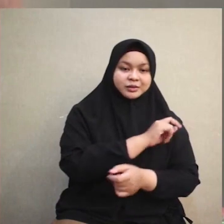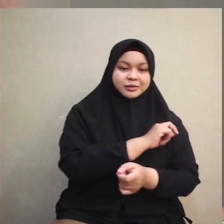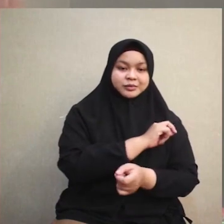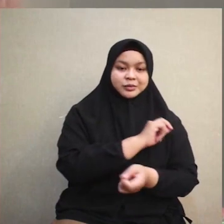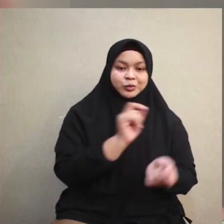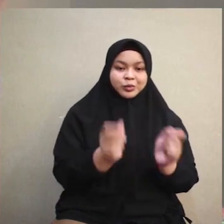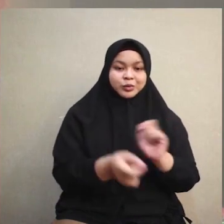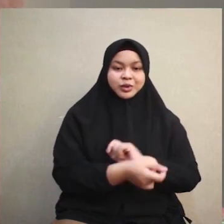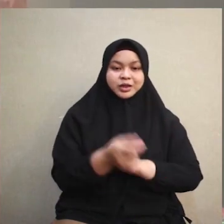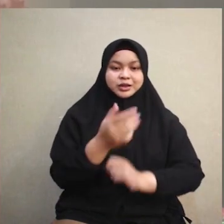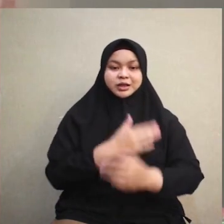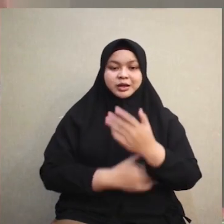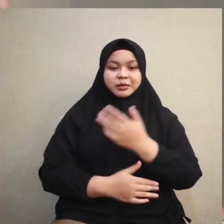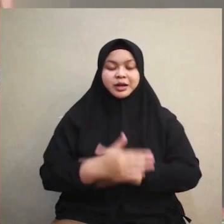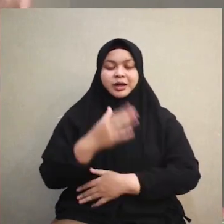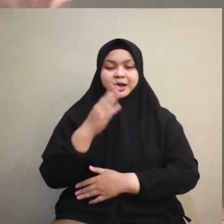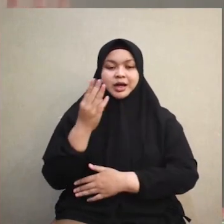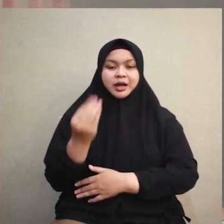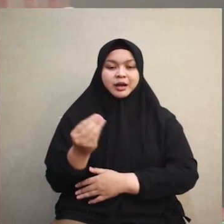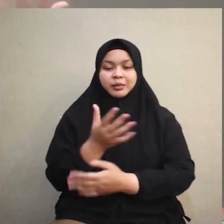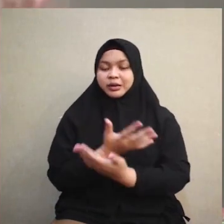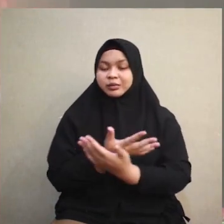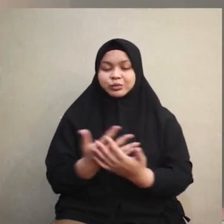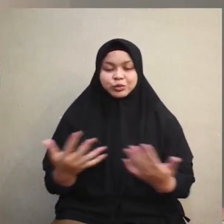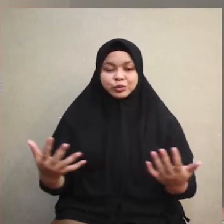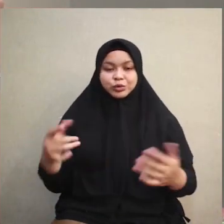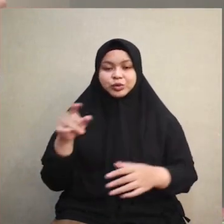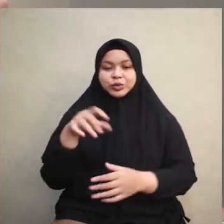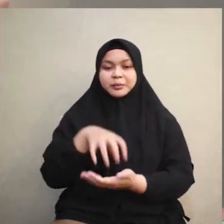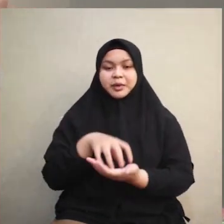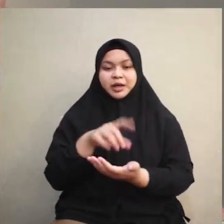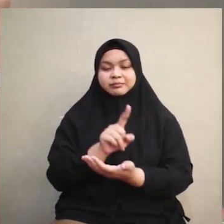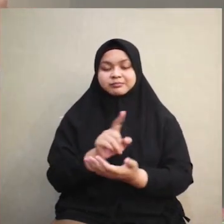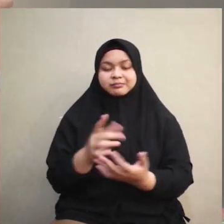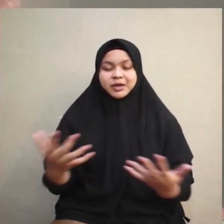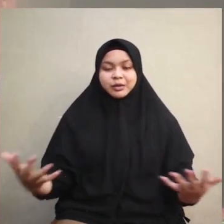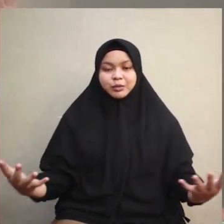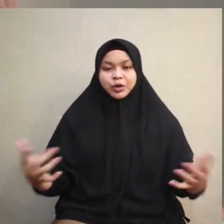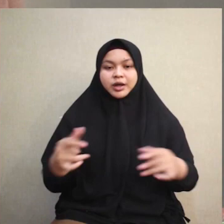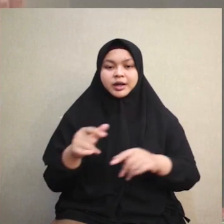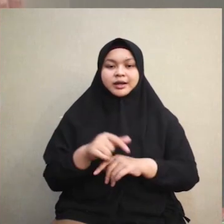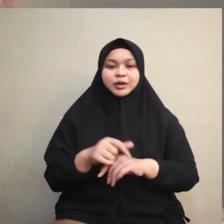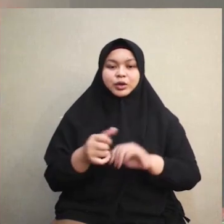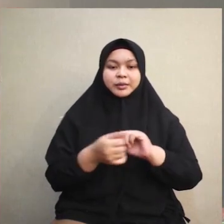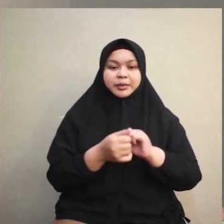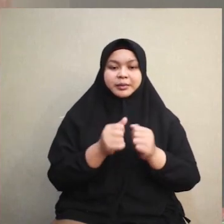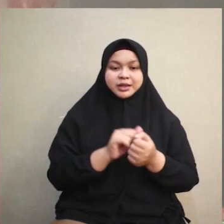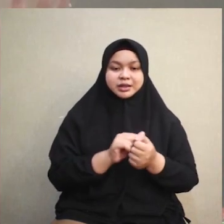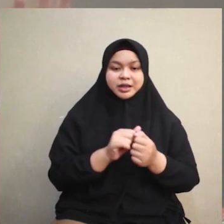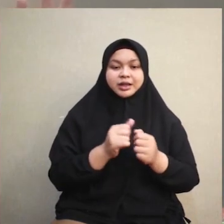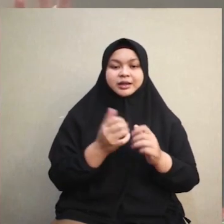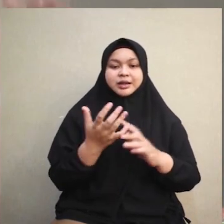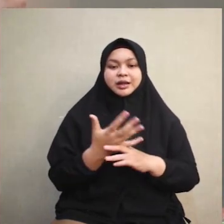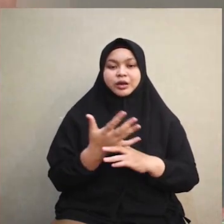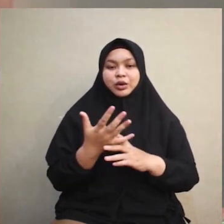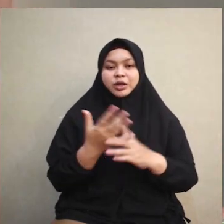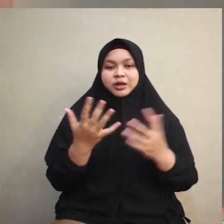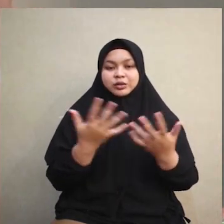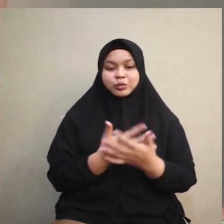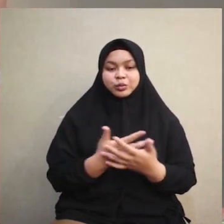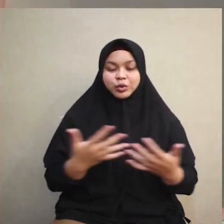disabilitas kapanpun dimanapun demikian juga dengan persoalan akses pada keadilan semua orang